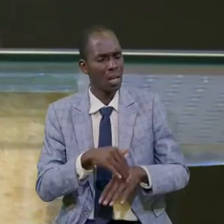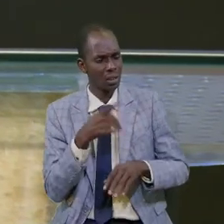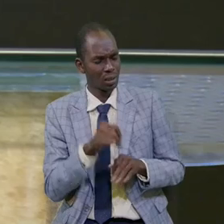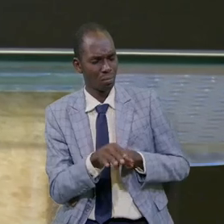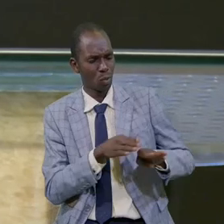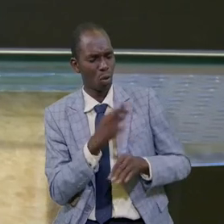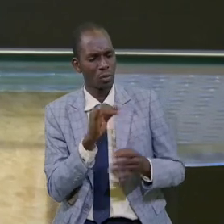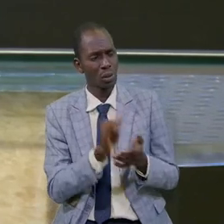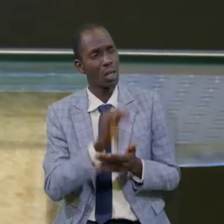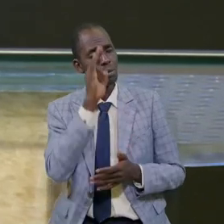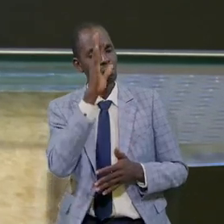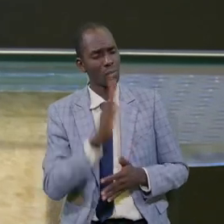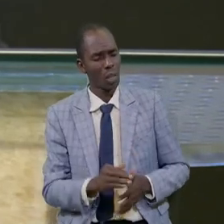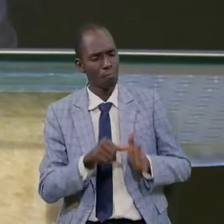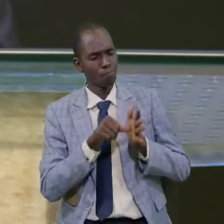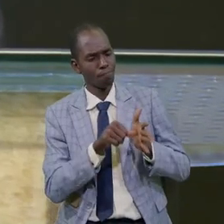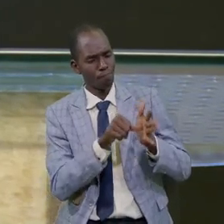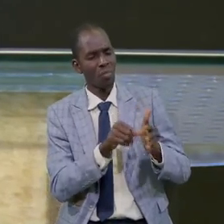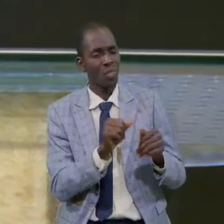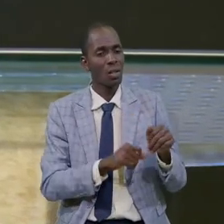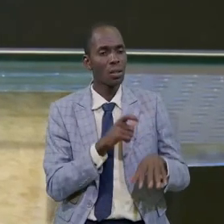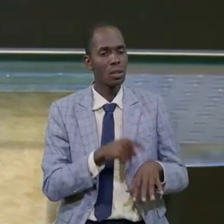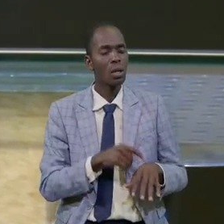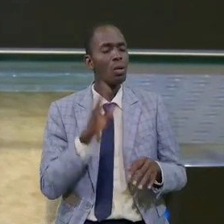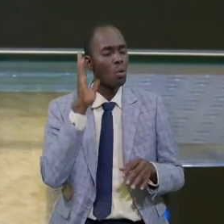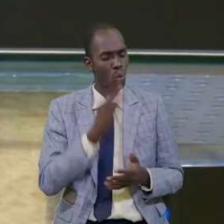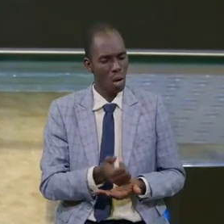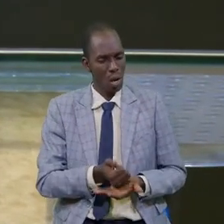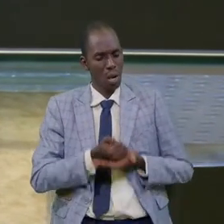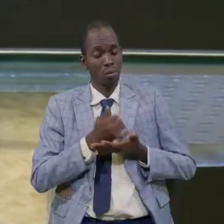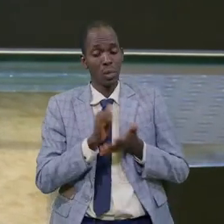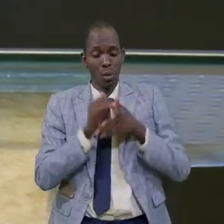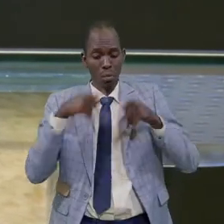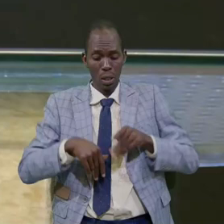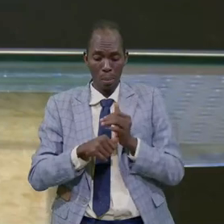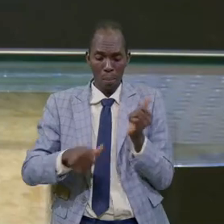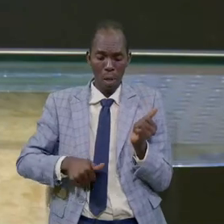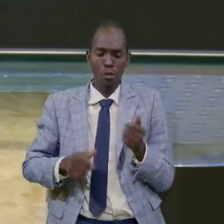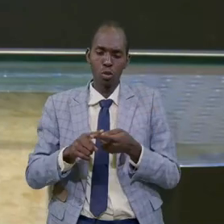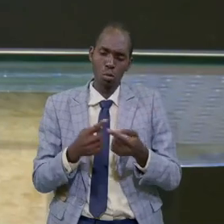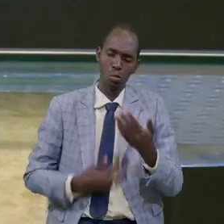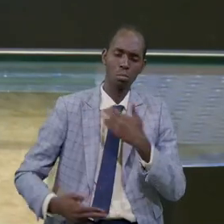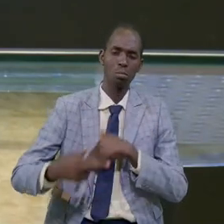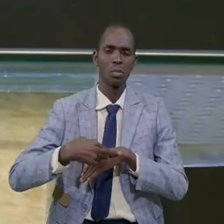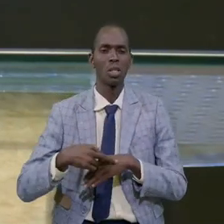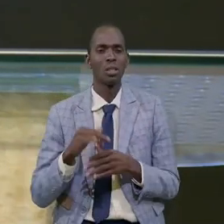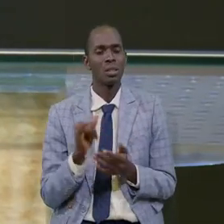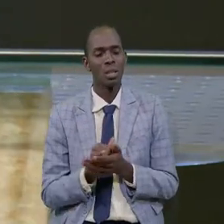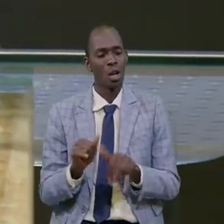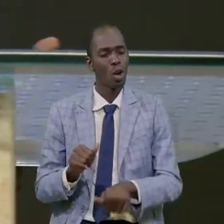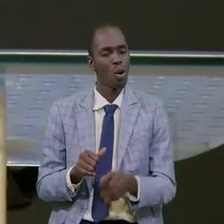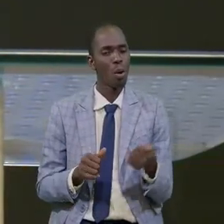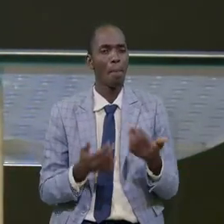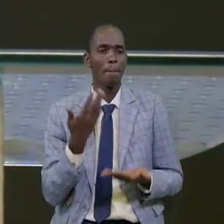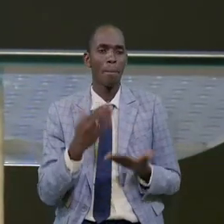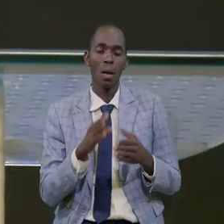prédicateur, cela doit conduire le rétrograde à la restauration, afin qu'il soit sauvé.